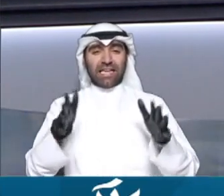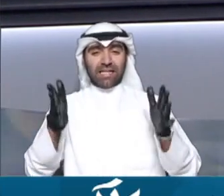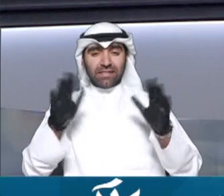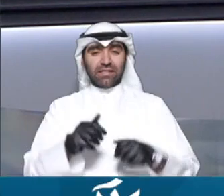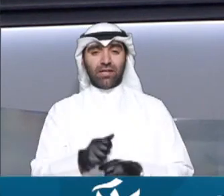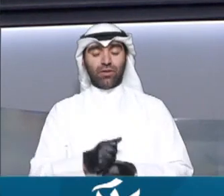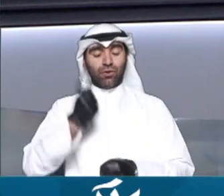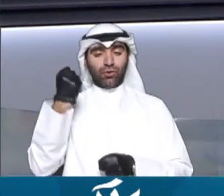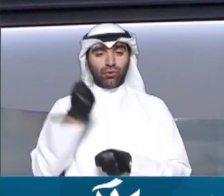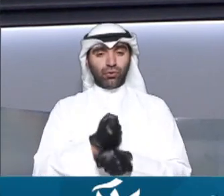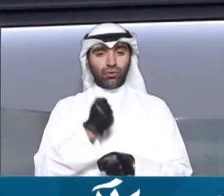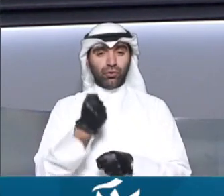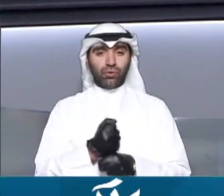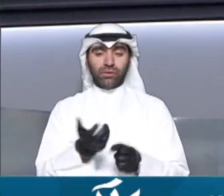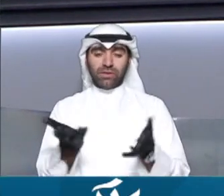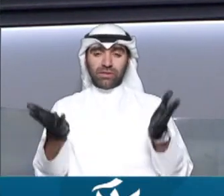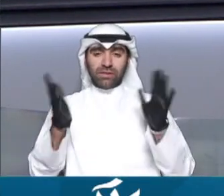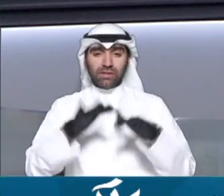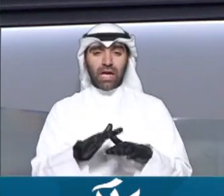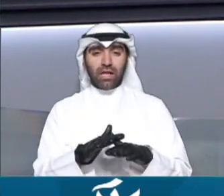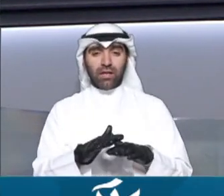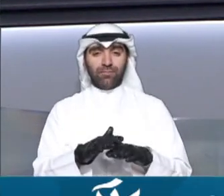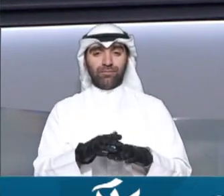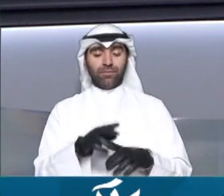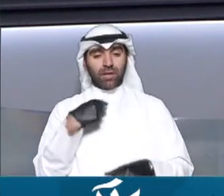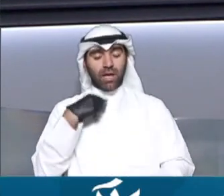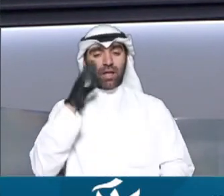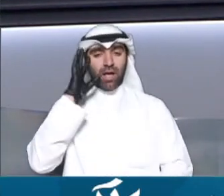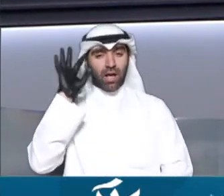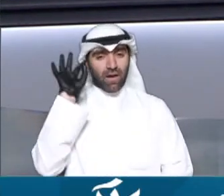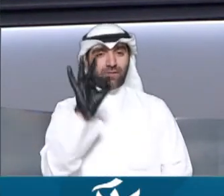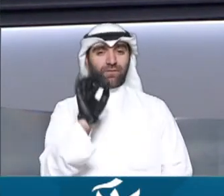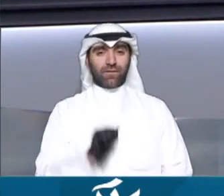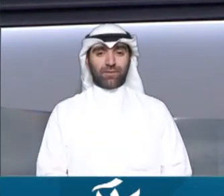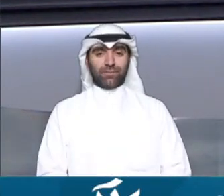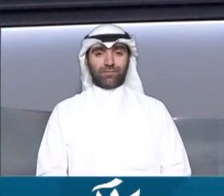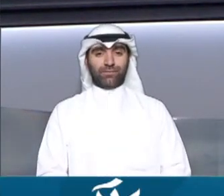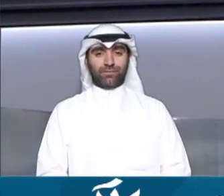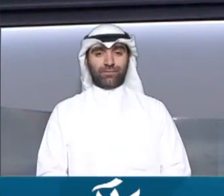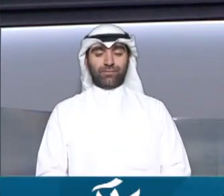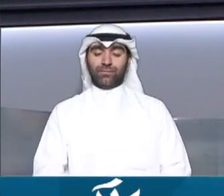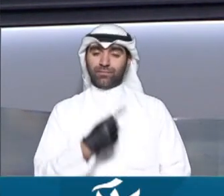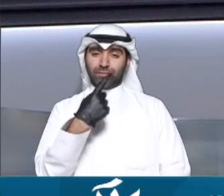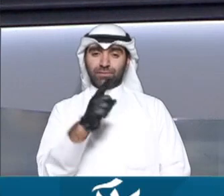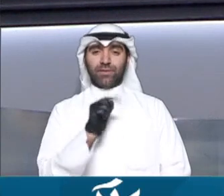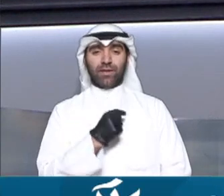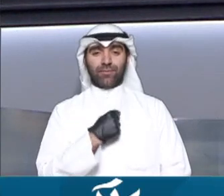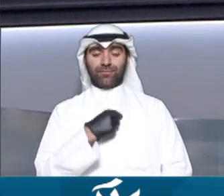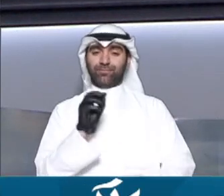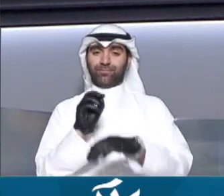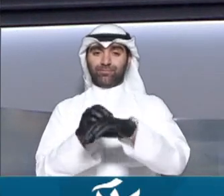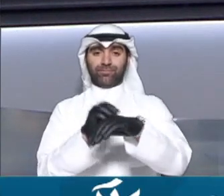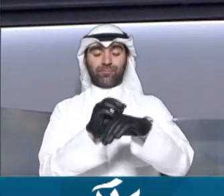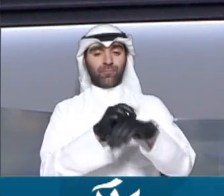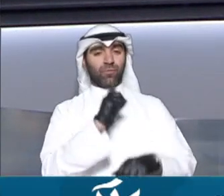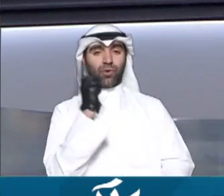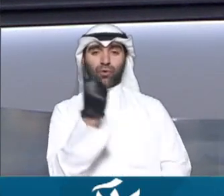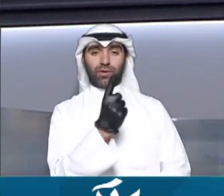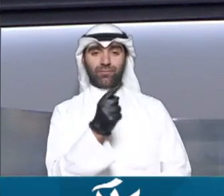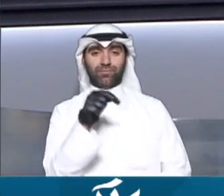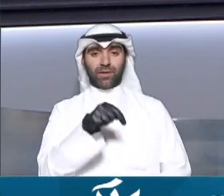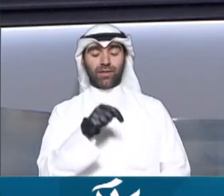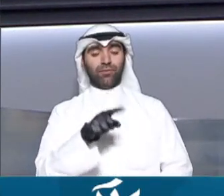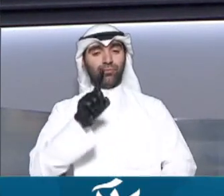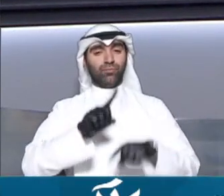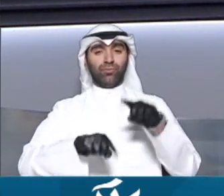والجهود الوطنية الكبيرة اللي تبذلونها. في المقابل يأتي وتأتي بعض الحسابات الوهمية